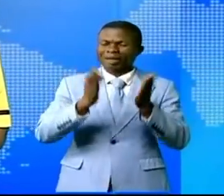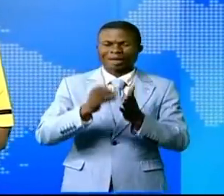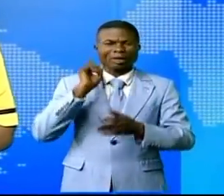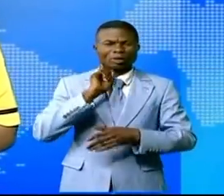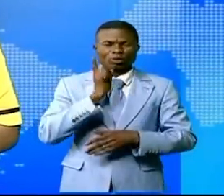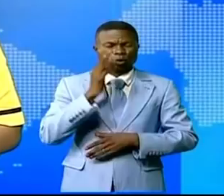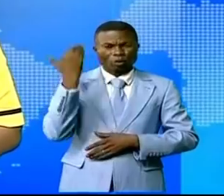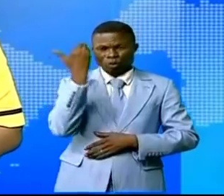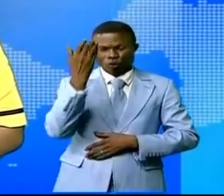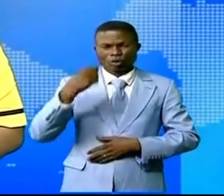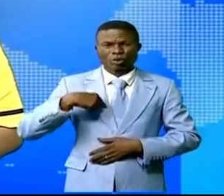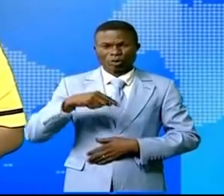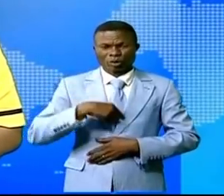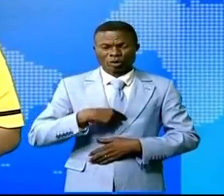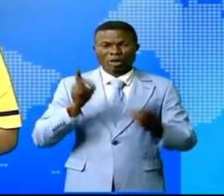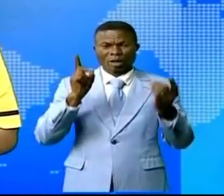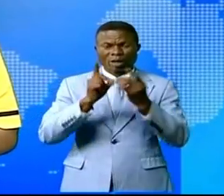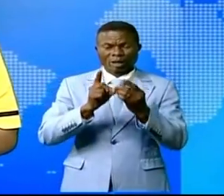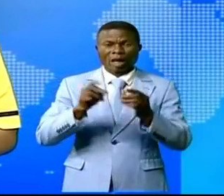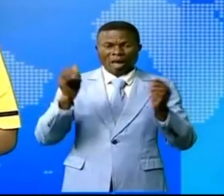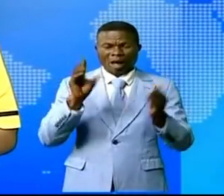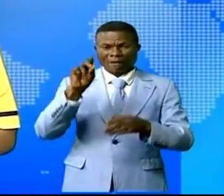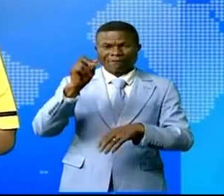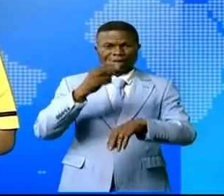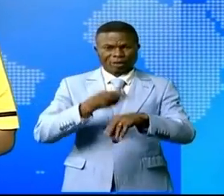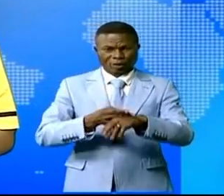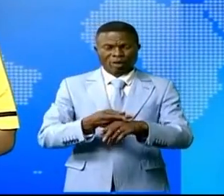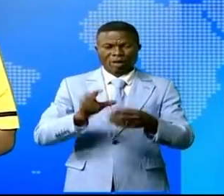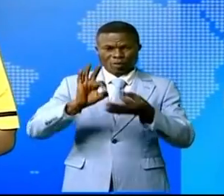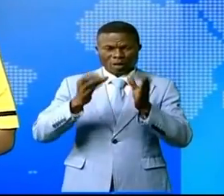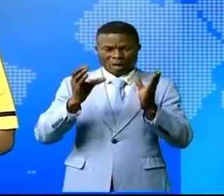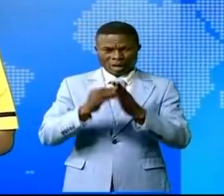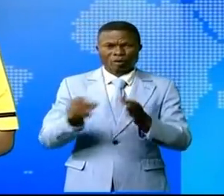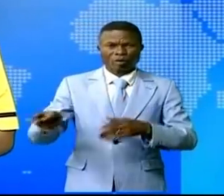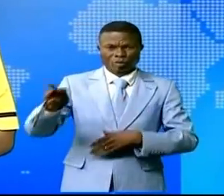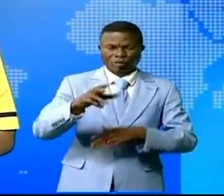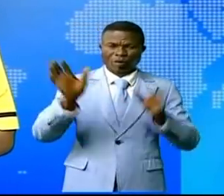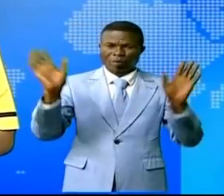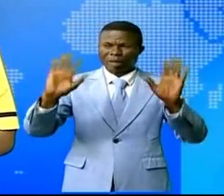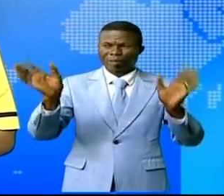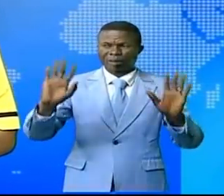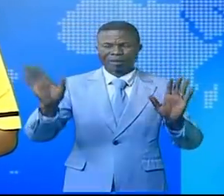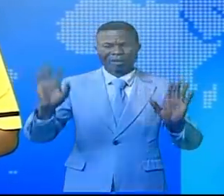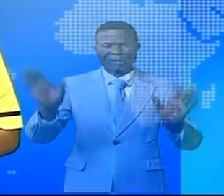de l'avoir suivi. Je vous retrouve demain à la même heure avec le même plaisir. Au revoir.